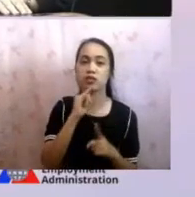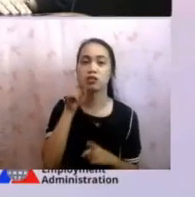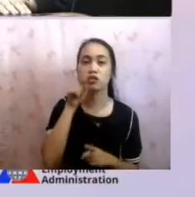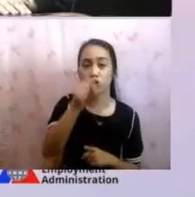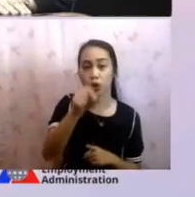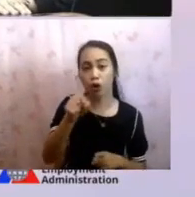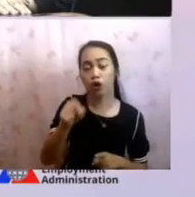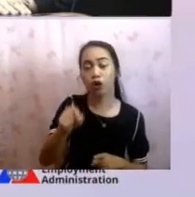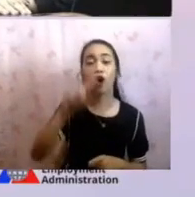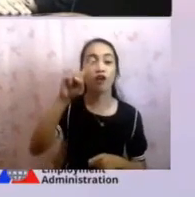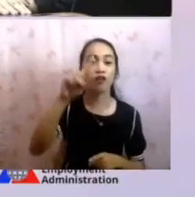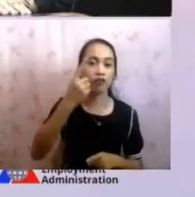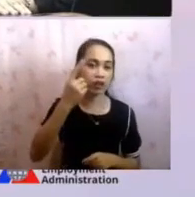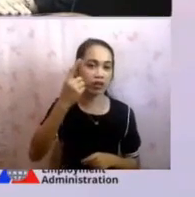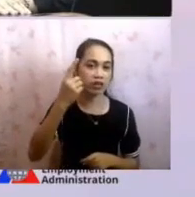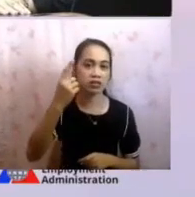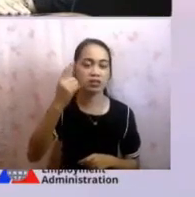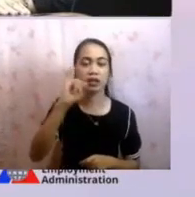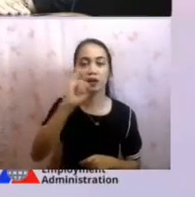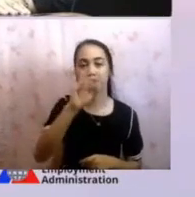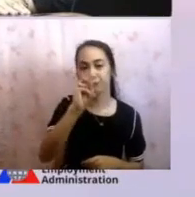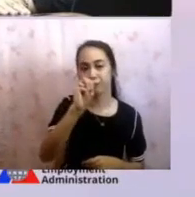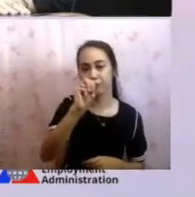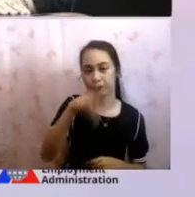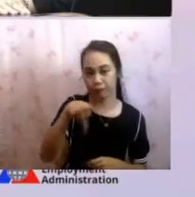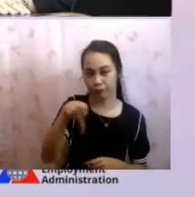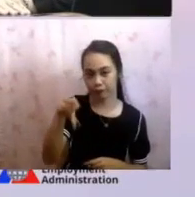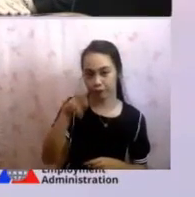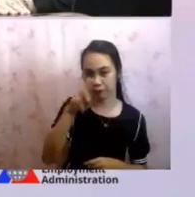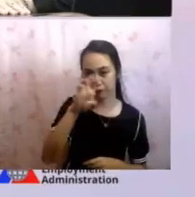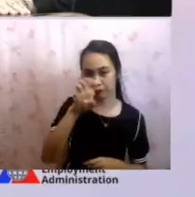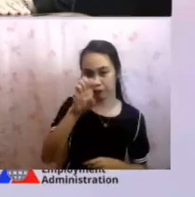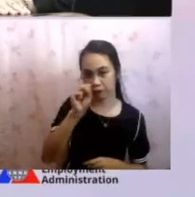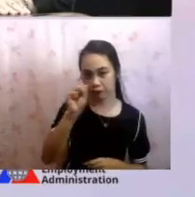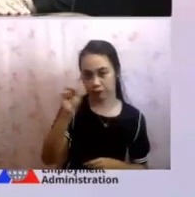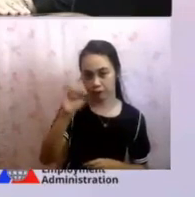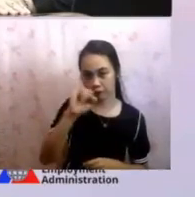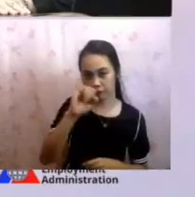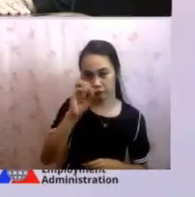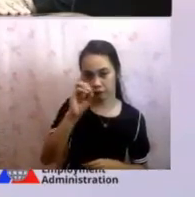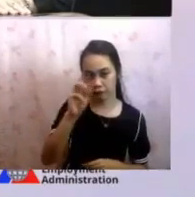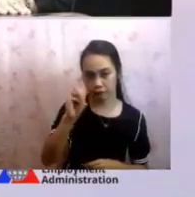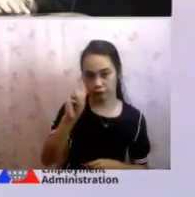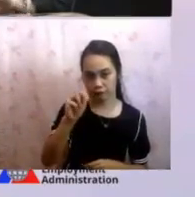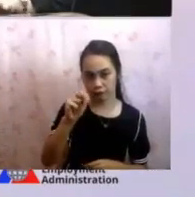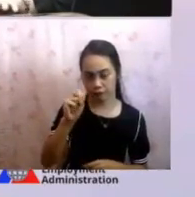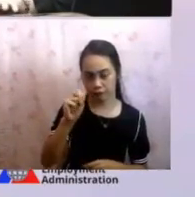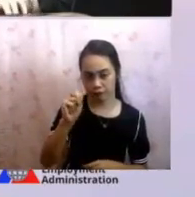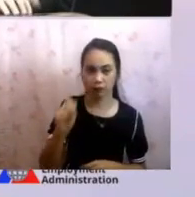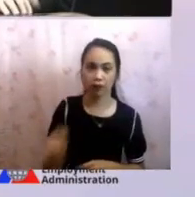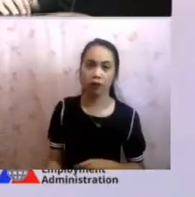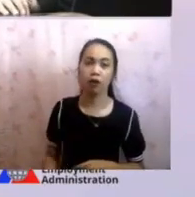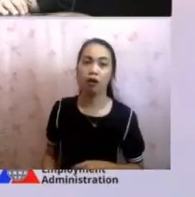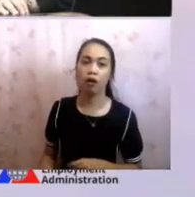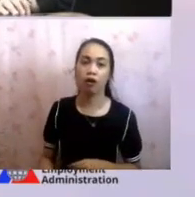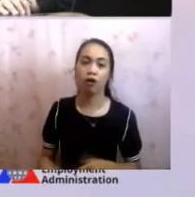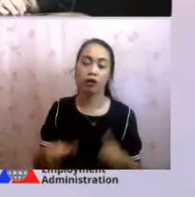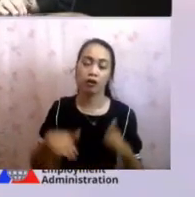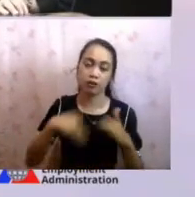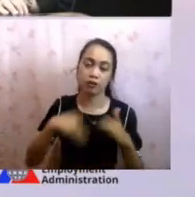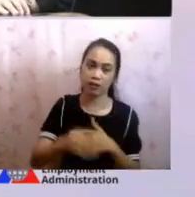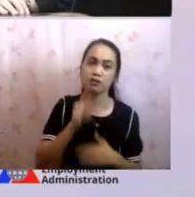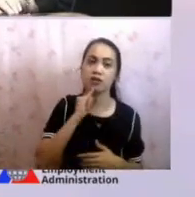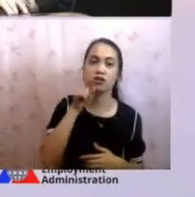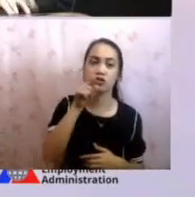imuhang educational background, guys, okay na actually wala na yung secondary and elementary. Dili na nimo ibutang. So,